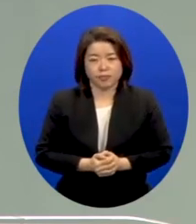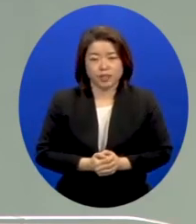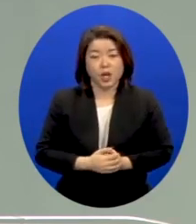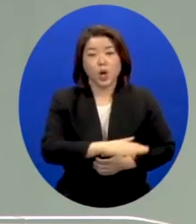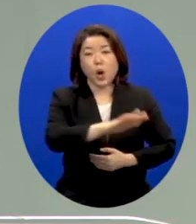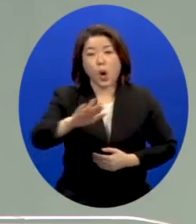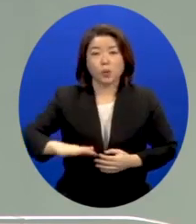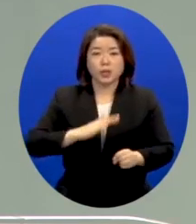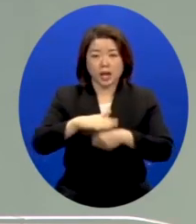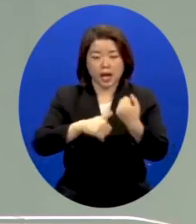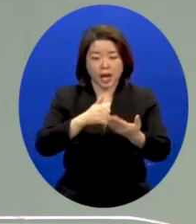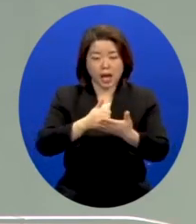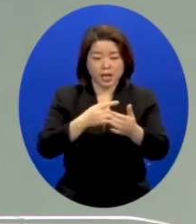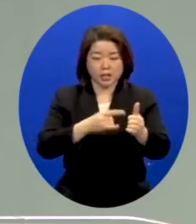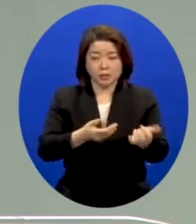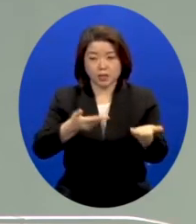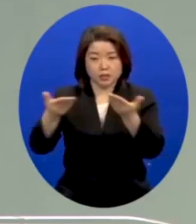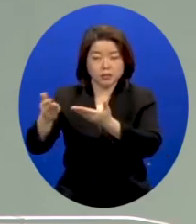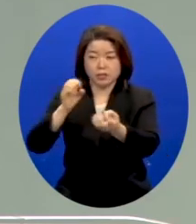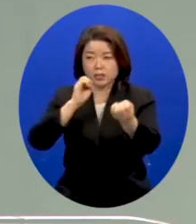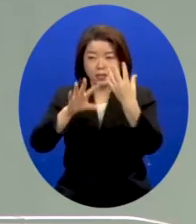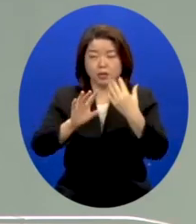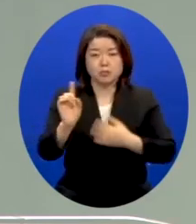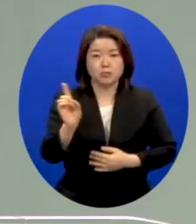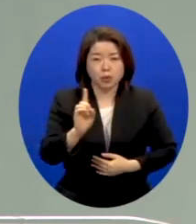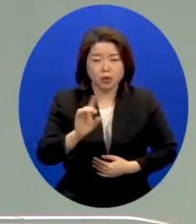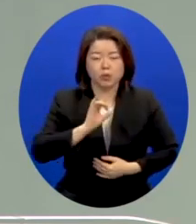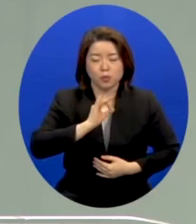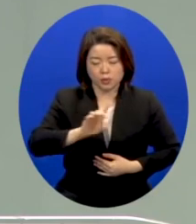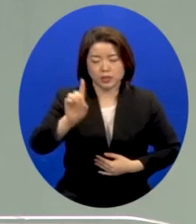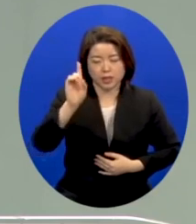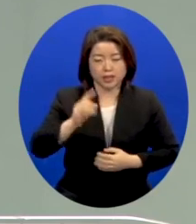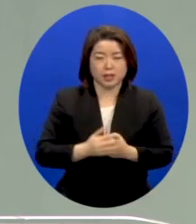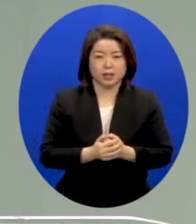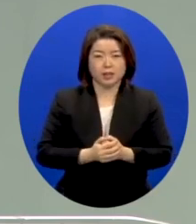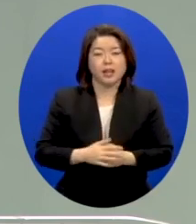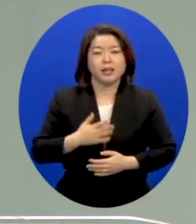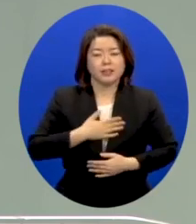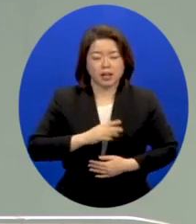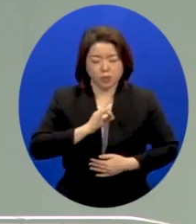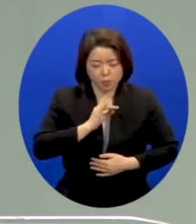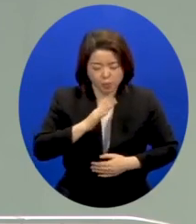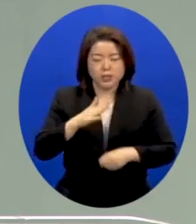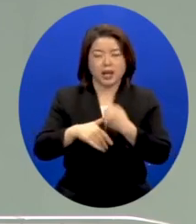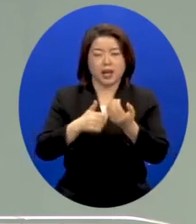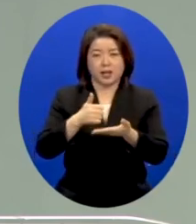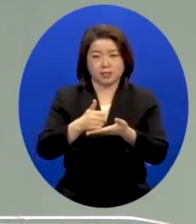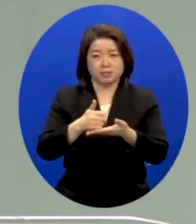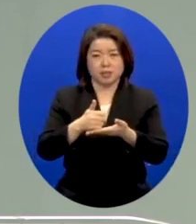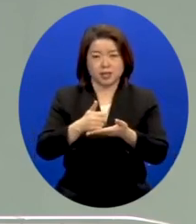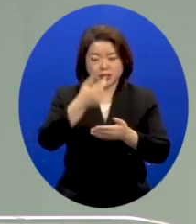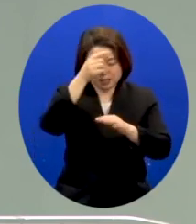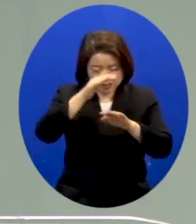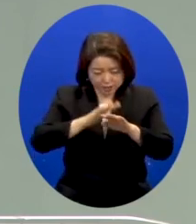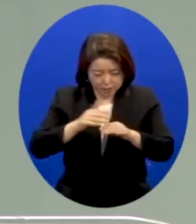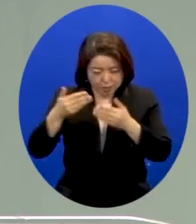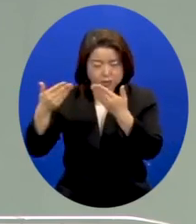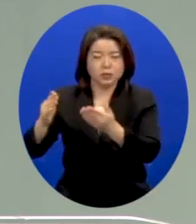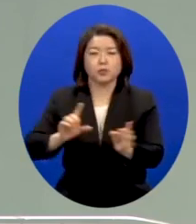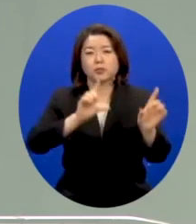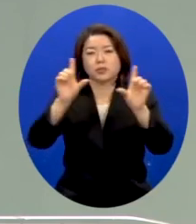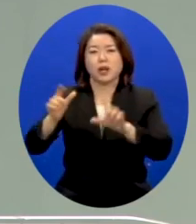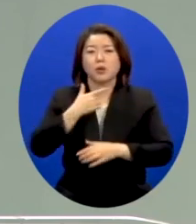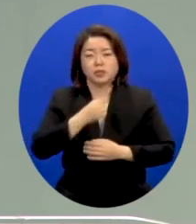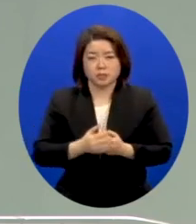우리가 하나님께 드릴 응답은 오직 하나에요 저는 오직 하나님만 예배하고 살겠어